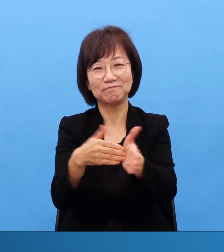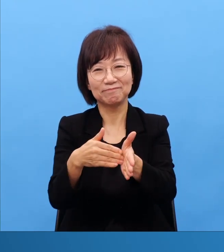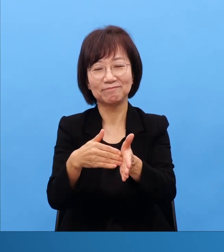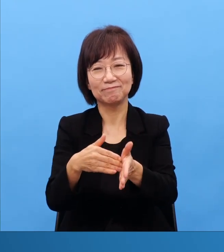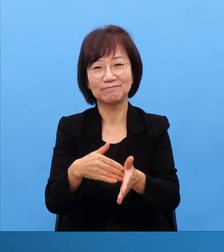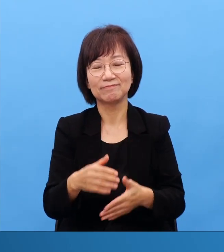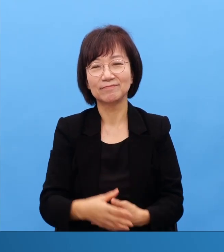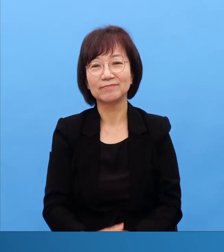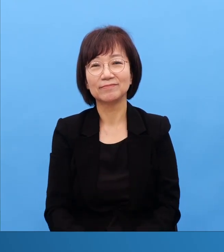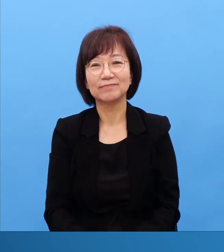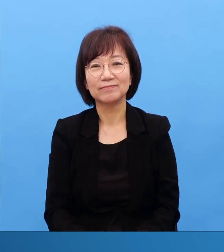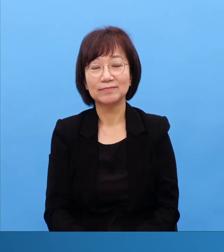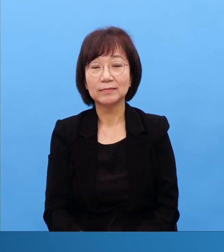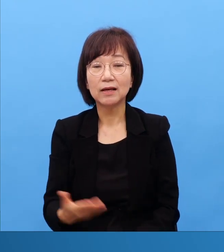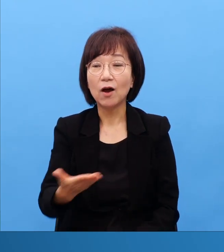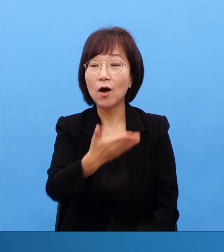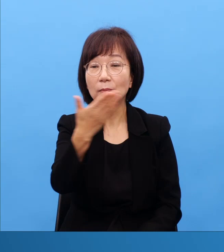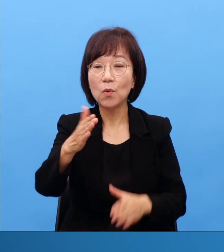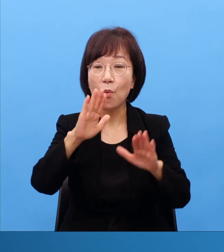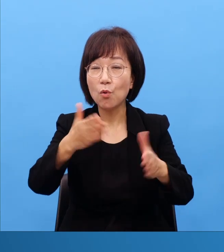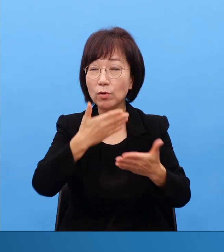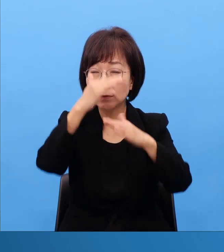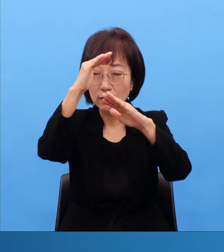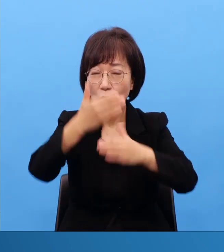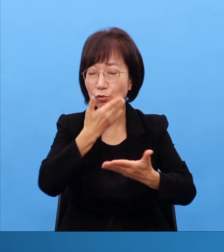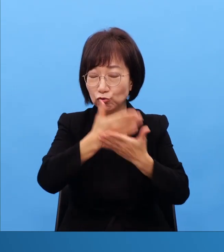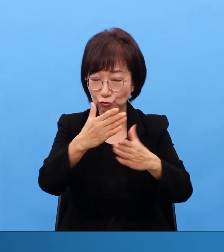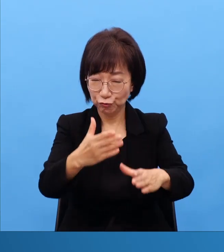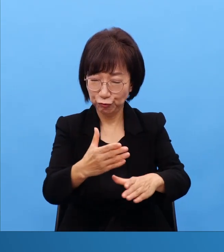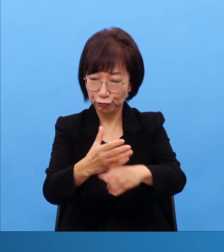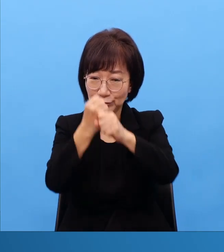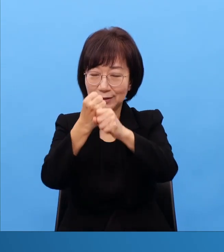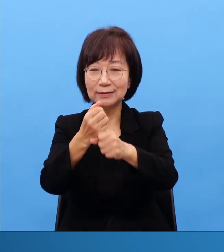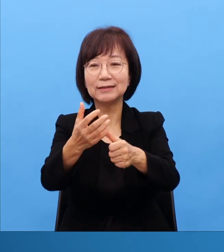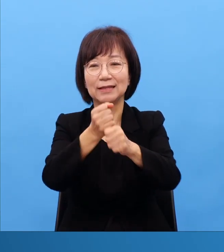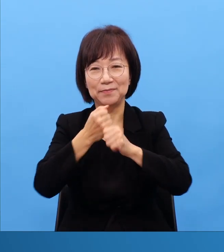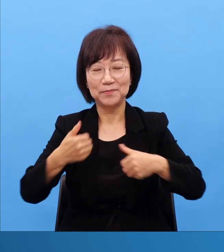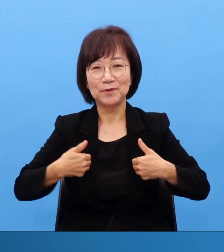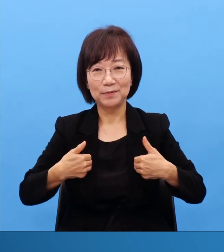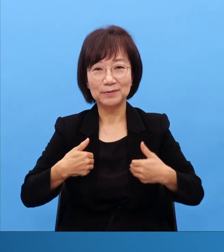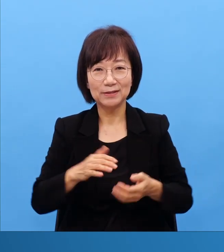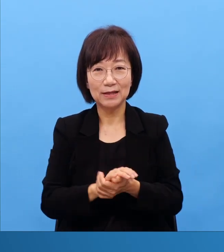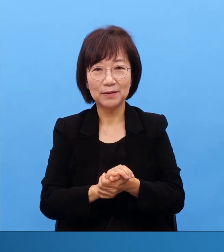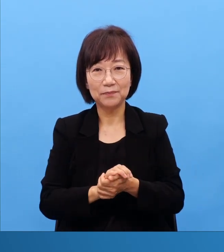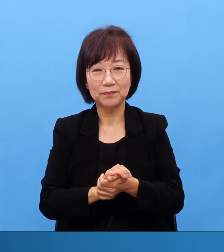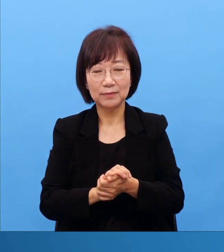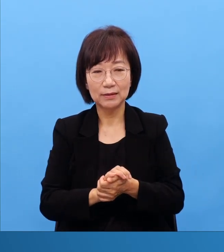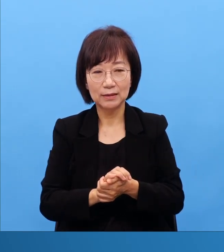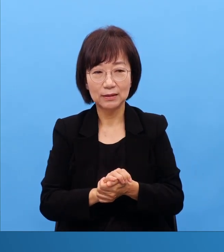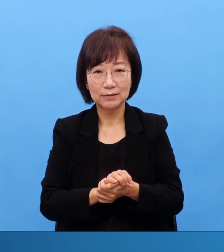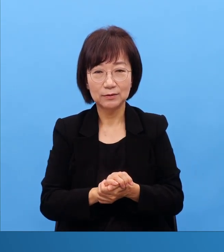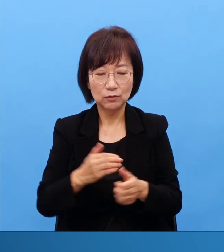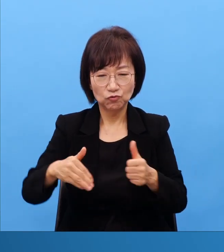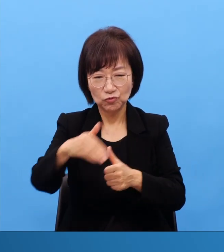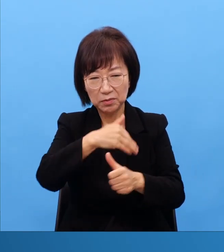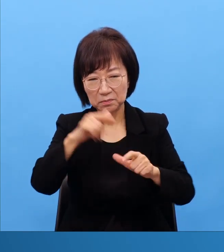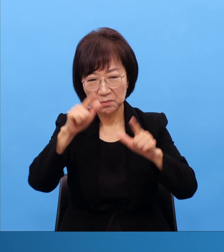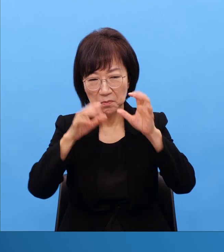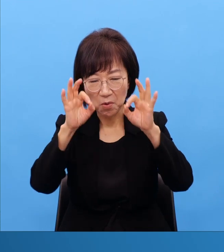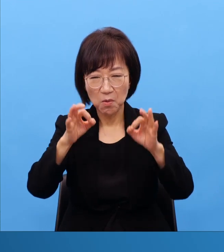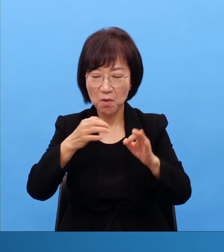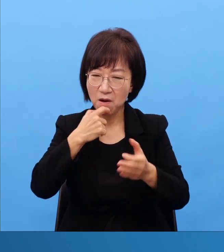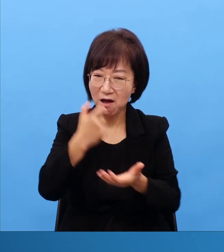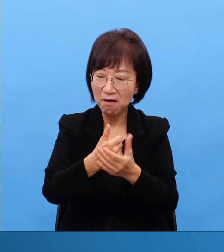없습니다. 핵을 잡으셔야 돼요. 속지 마시라. 그 다음에 지금부터 정말로 그리스도를 통한